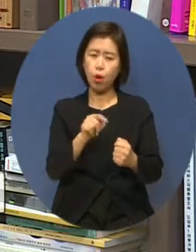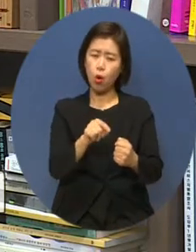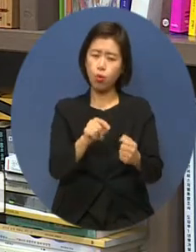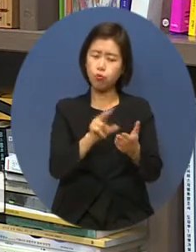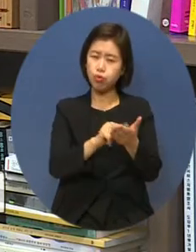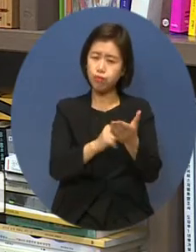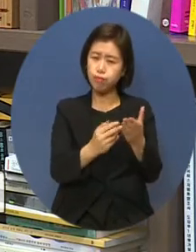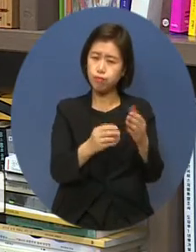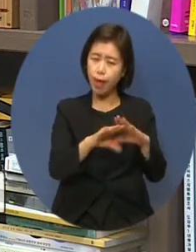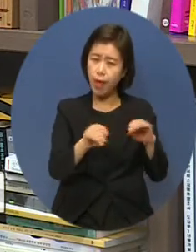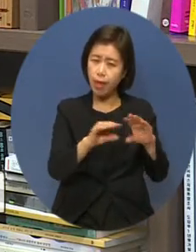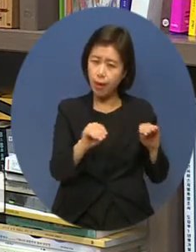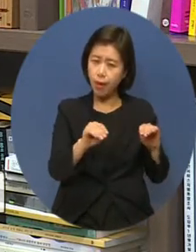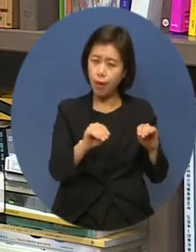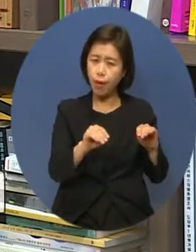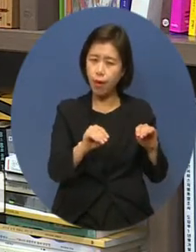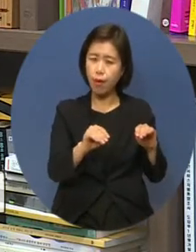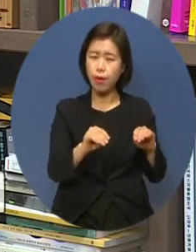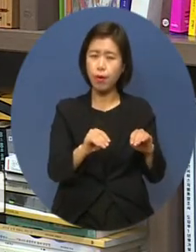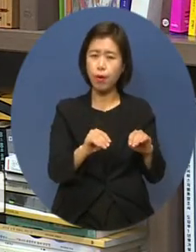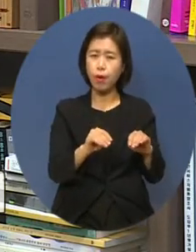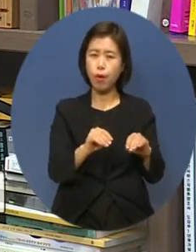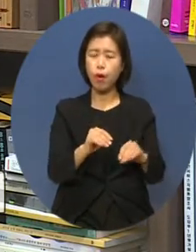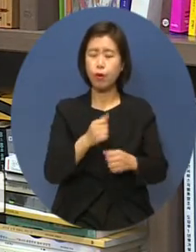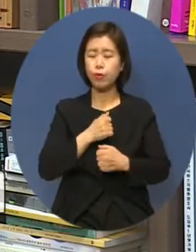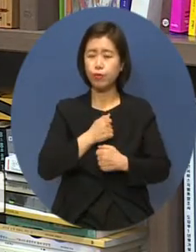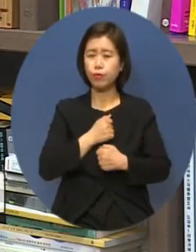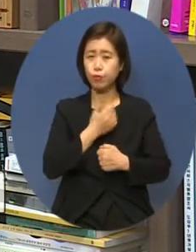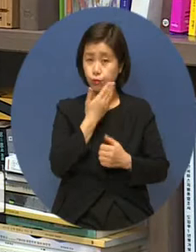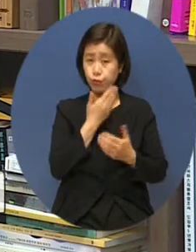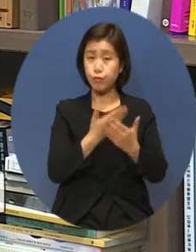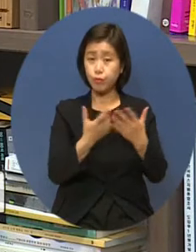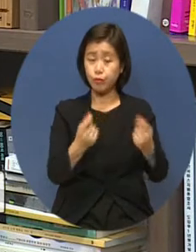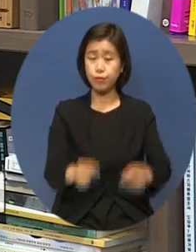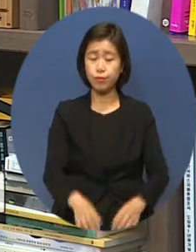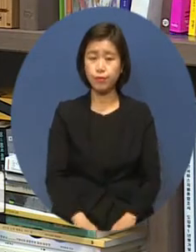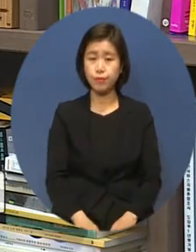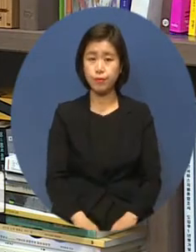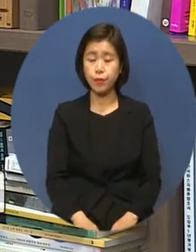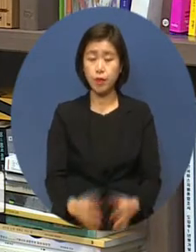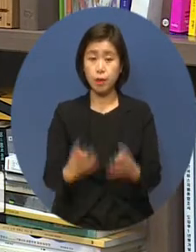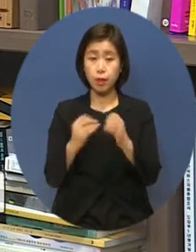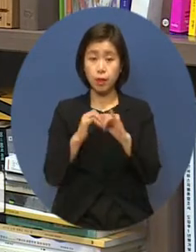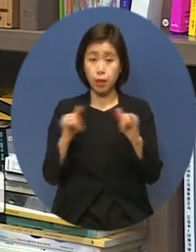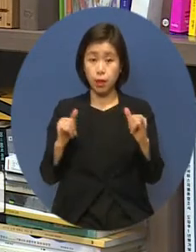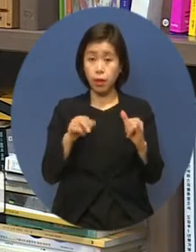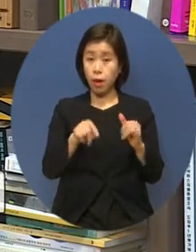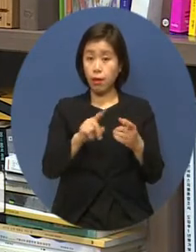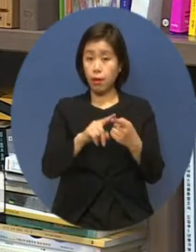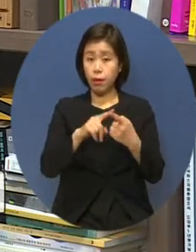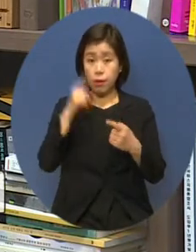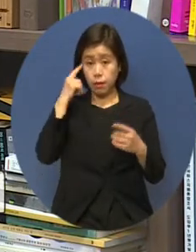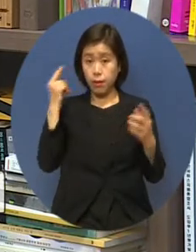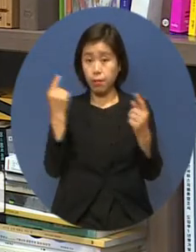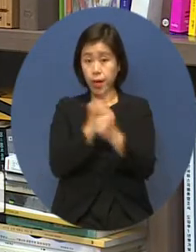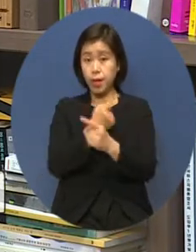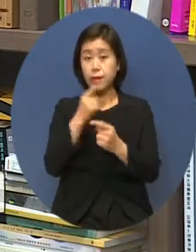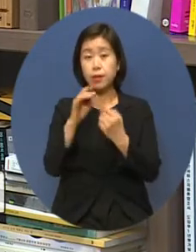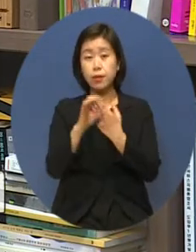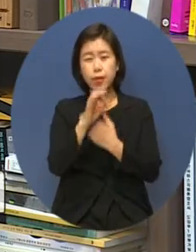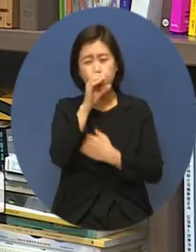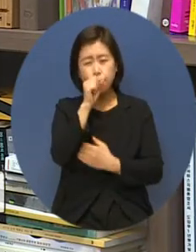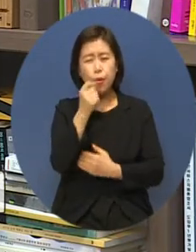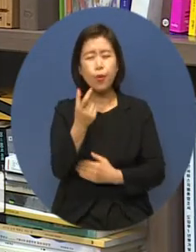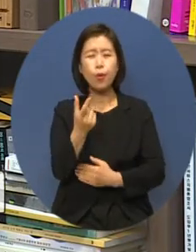즐겁게 지내고 계시잖아요. 그럼요. 네. 그래서 많은 분들이 이런 부분에서 좀 인식 개선이 이루어지면 좋겠다는 생각을 저도